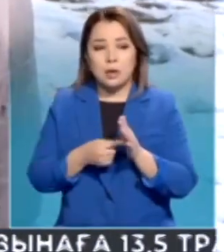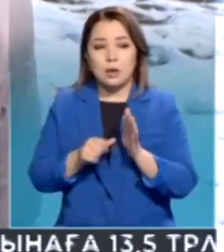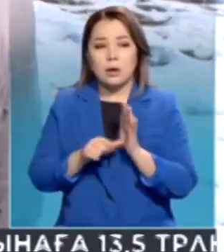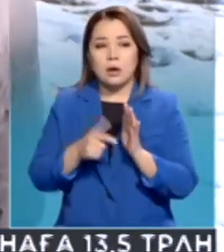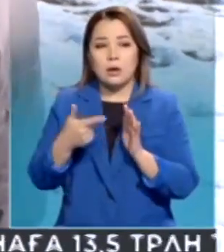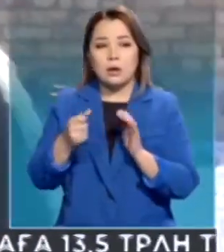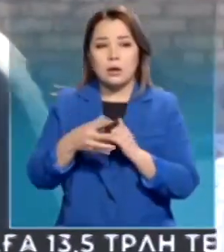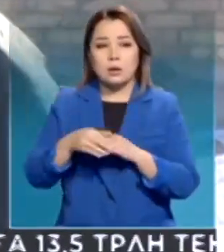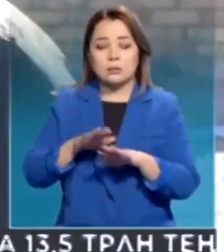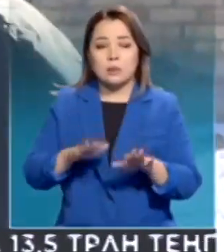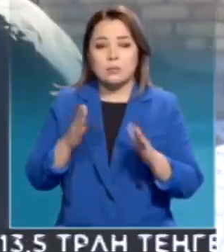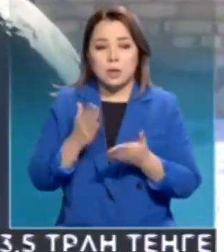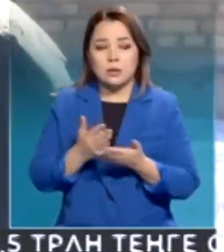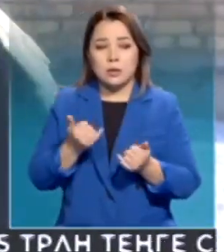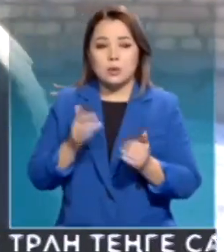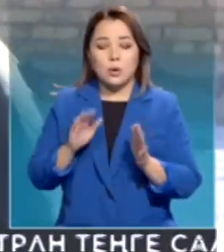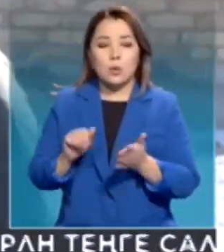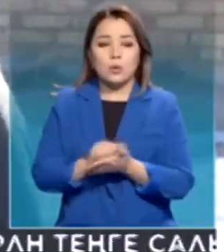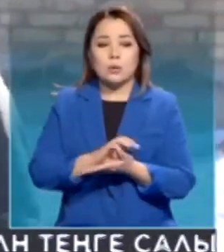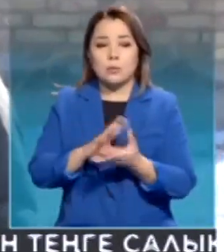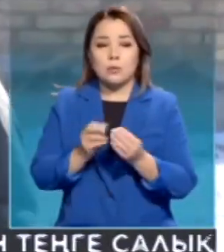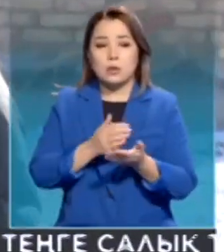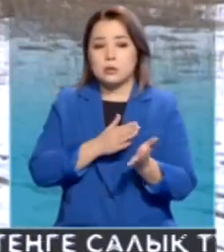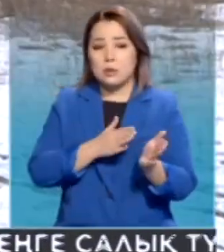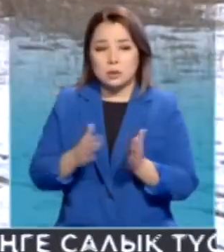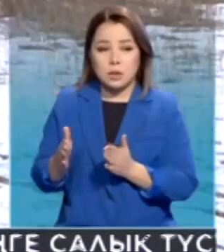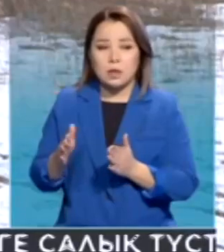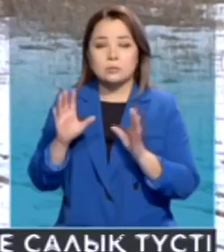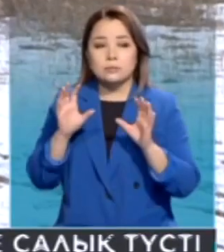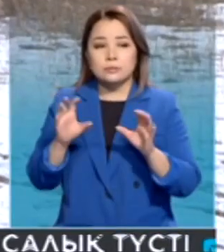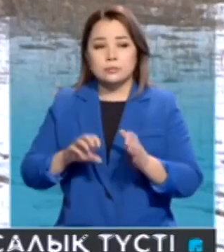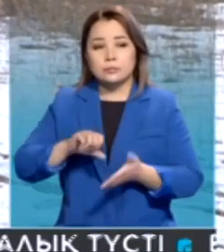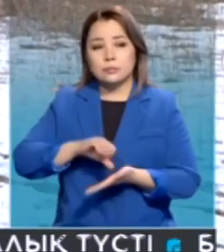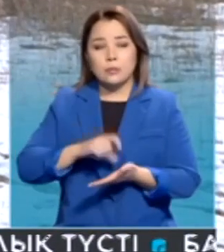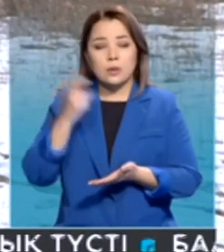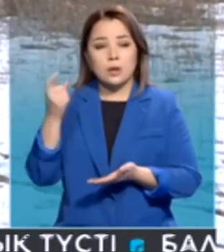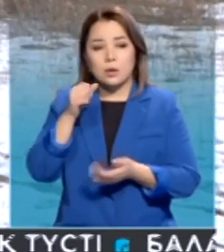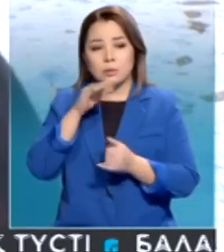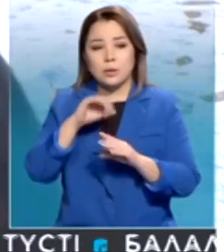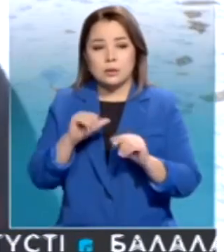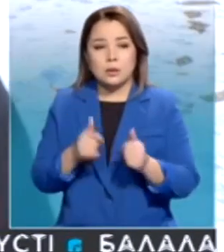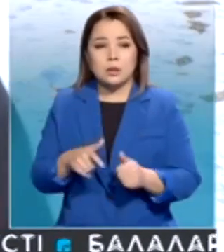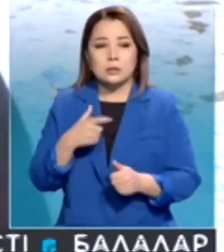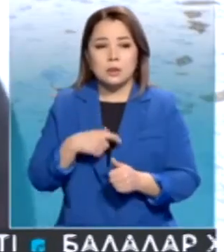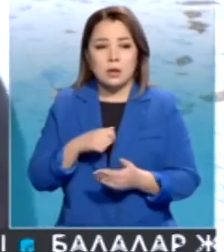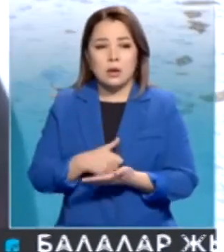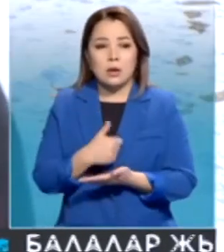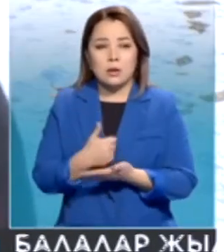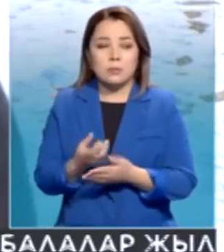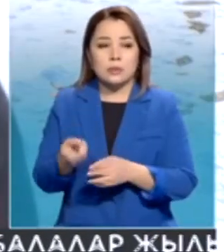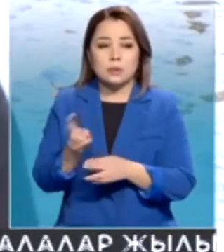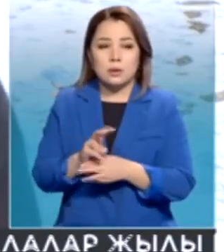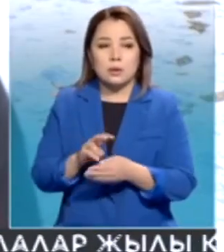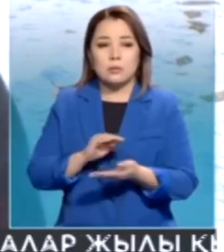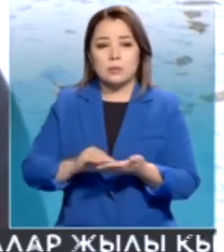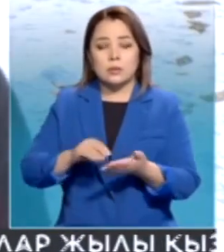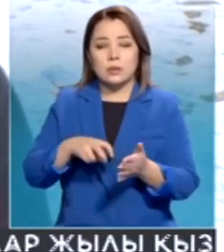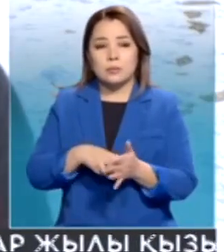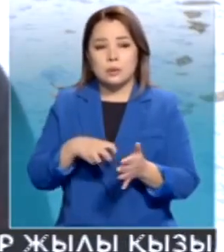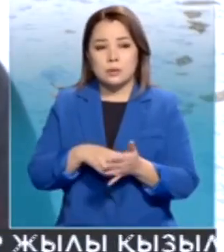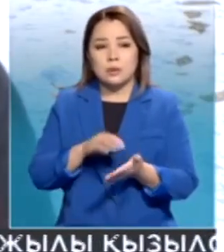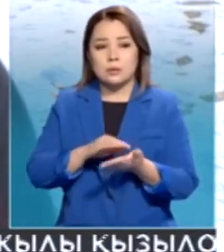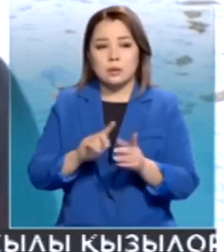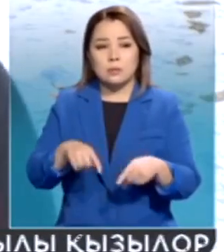6 гектар жер алған. Қолында барлық құжаты болғанмен, заңды түрде учаскеге иелік ете алмай отыр. Акиматқа барып жаңағы письменнен заңды түрде жазасың